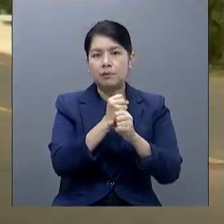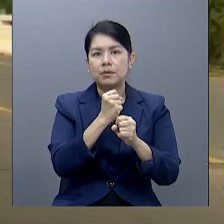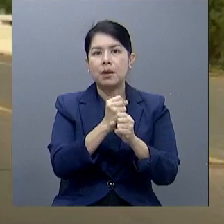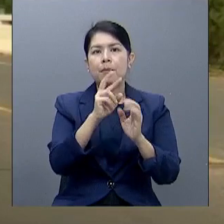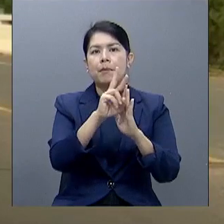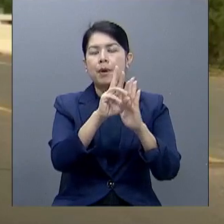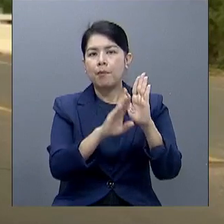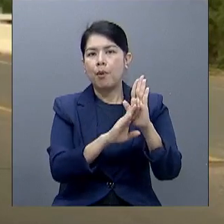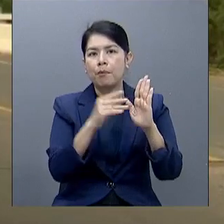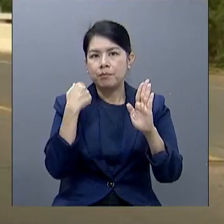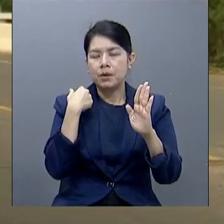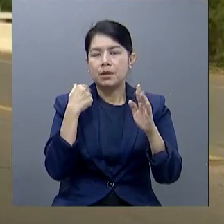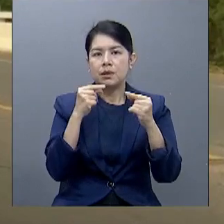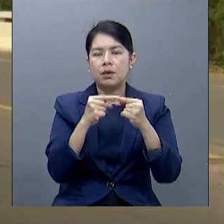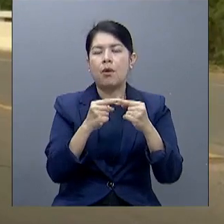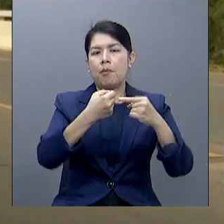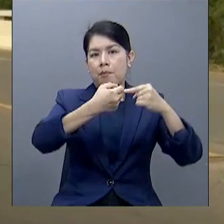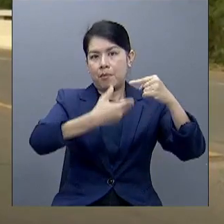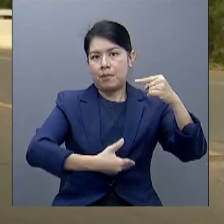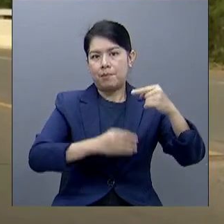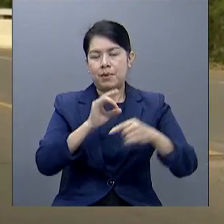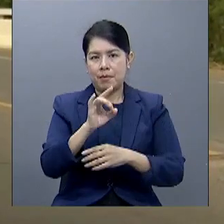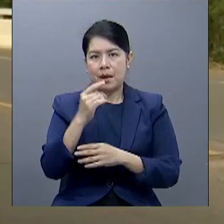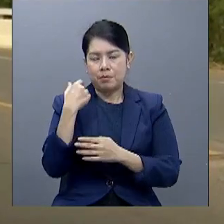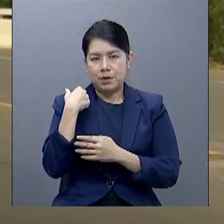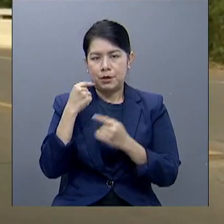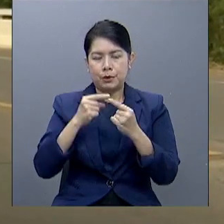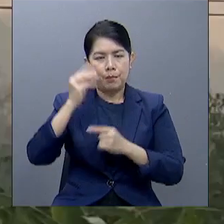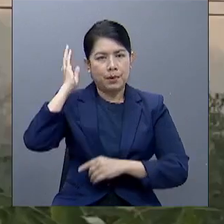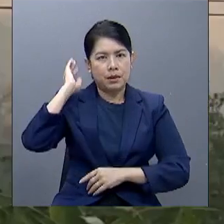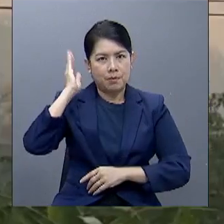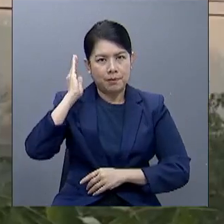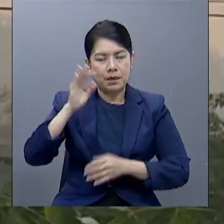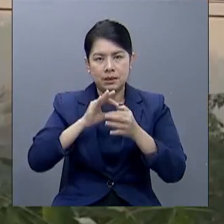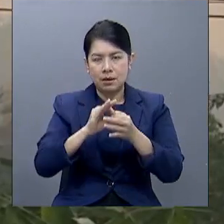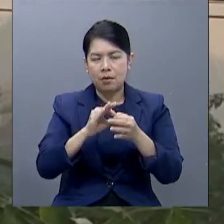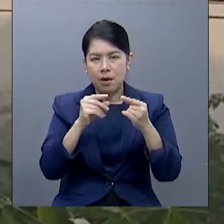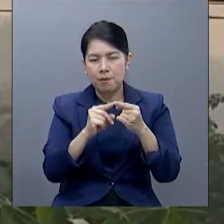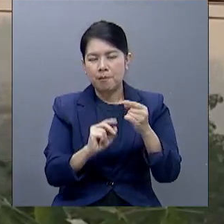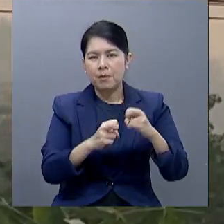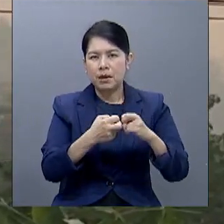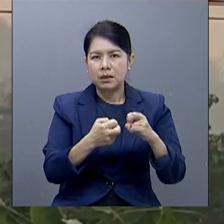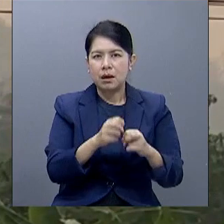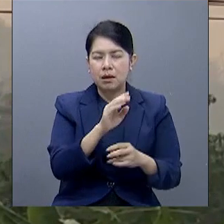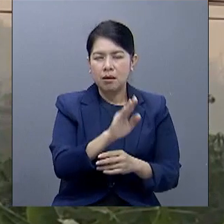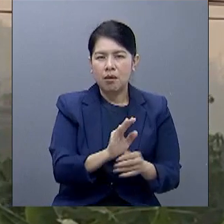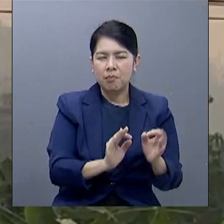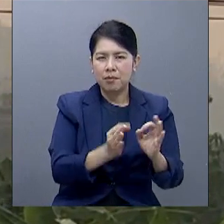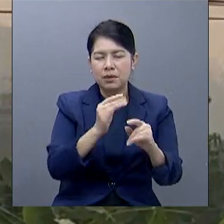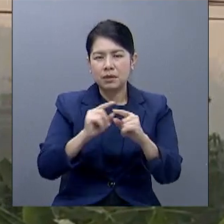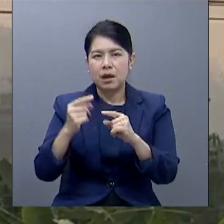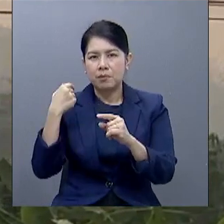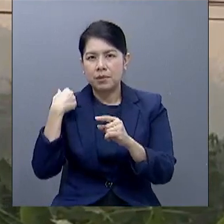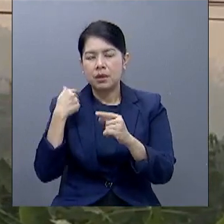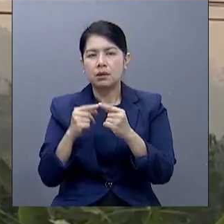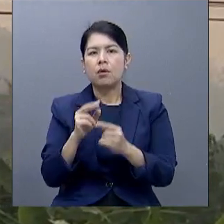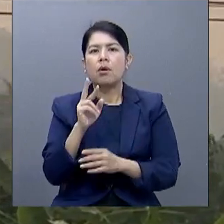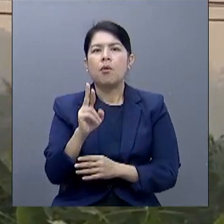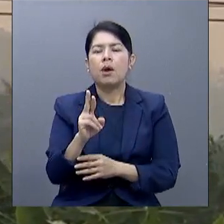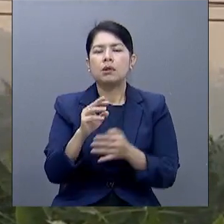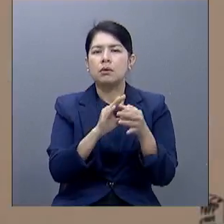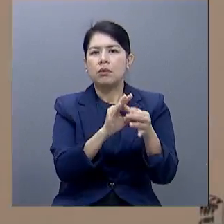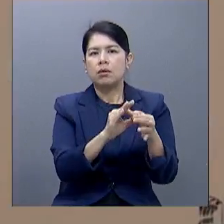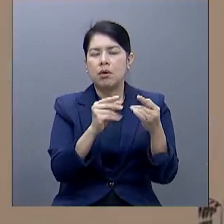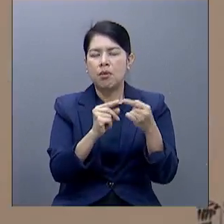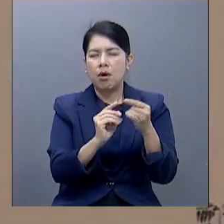กำหนด 8มาตรการอธิการประชาสัมพันธ์การบริหารจัดการเชื้อเพลิงการลาดตระเวนเฝ้าระวังดักไฟป่าและการ